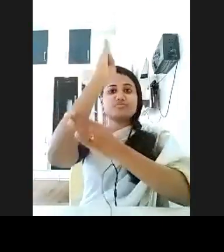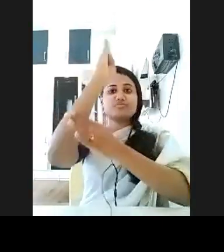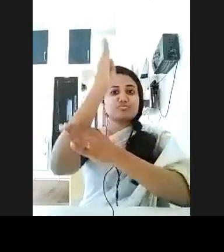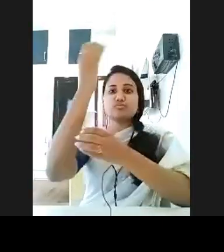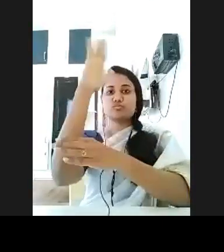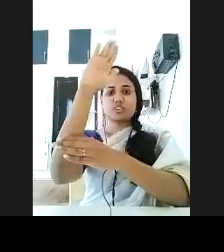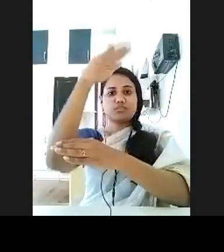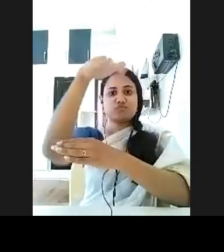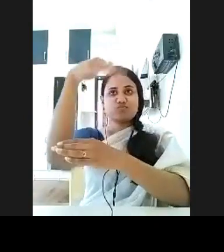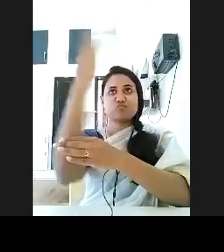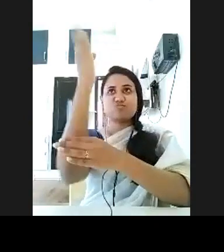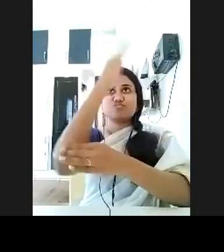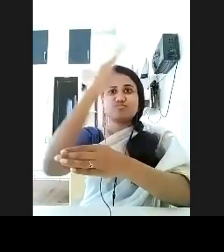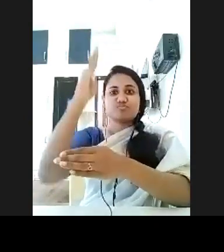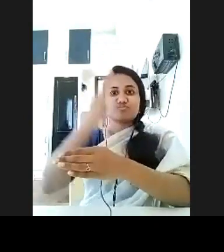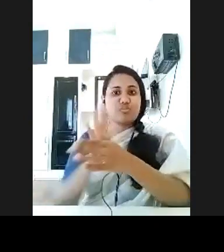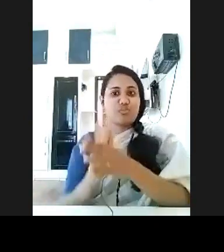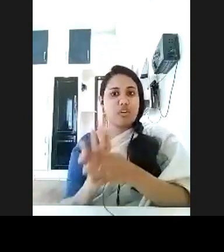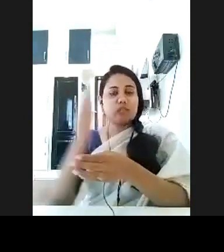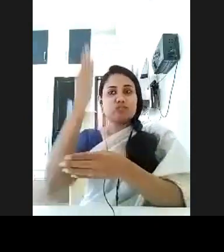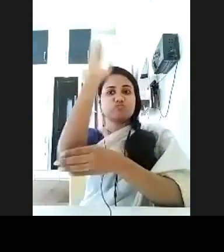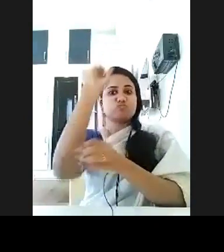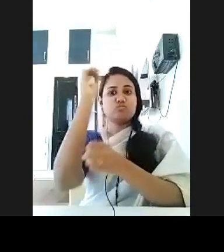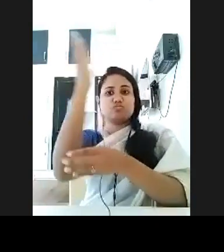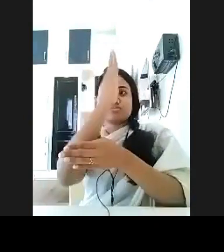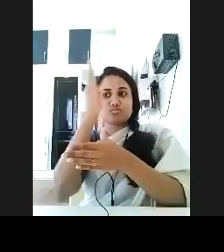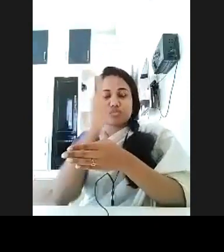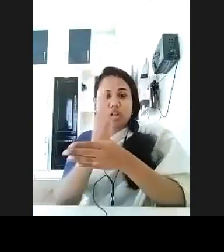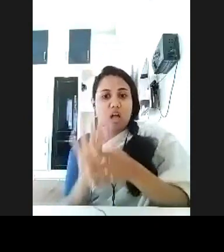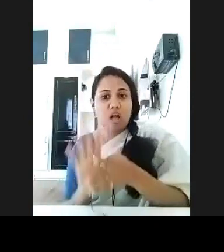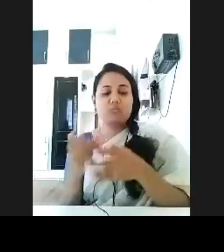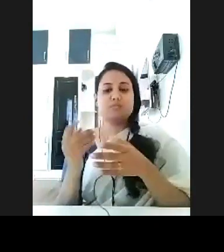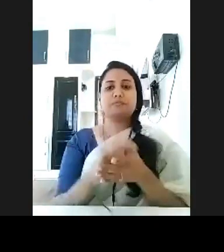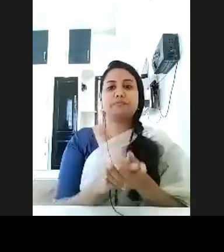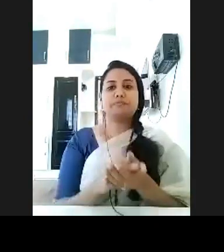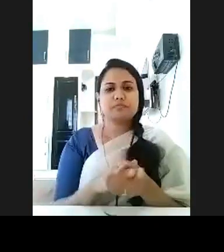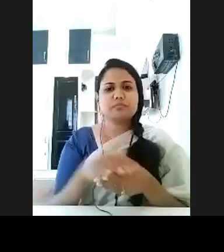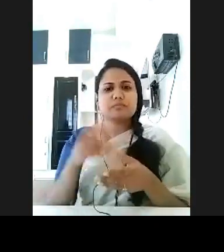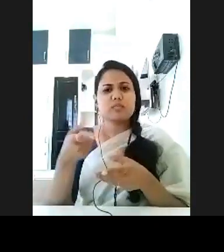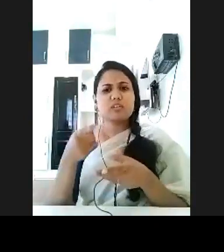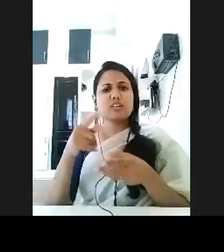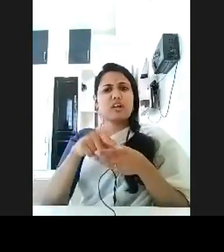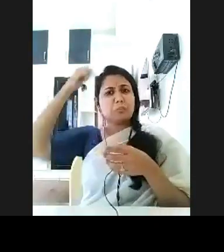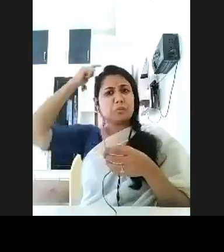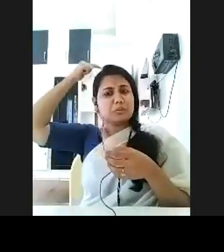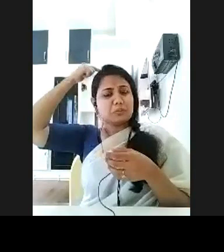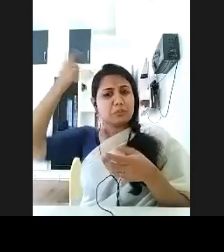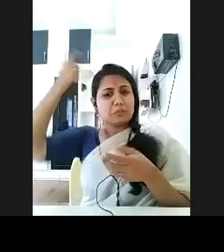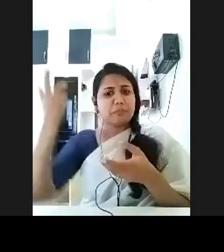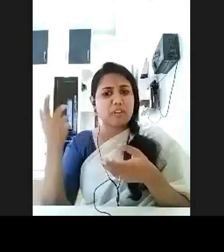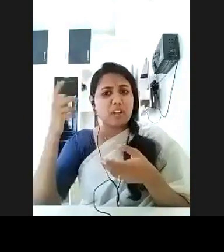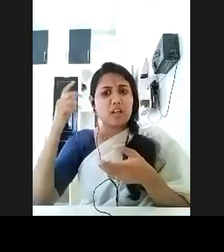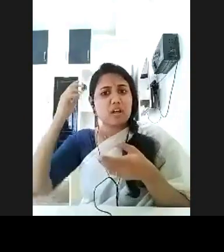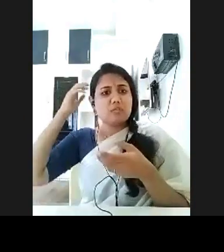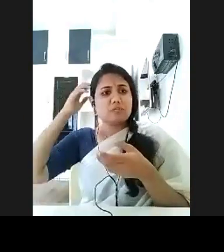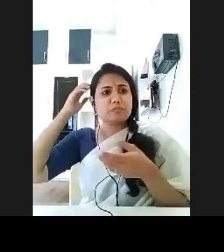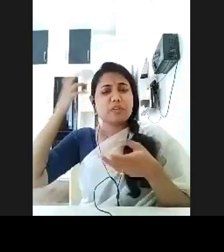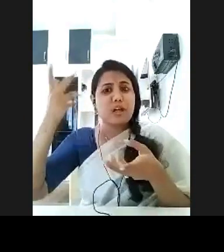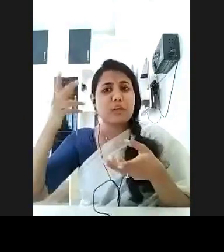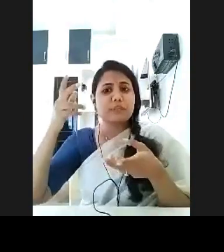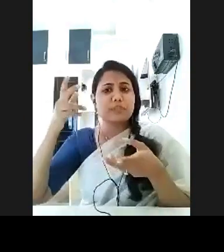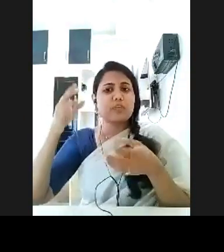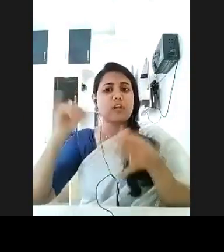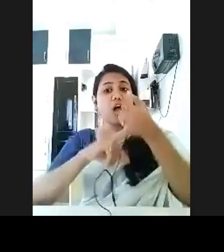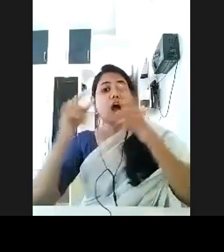കാണുന്നതാണ്. ഇതിങ്ങനെ പ്രോഗ്രസ് ആയിട്ട് വരുമ്പോൾ നമുക്ക് സ്പൈൻ ബ്രേസ് പറയും. അതായത് ഒരു ബെൽറ്റാണ് ഇടാറുള്ളത്,